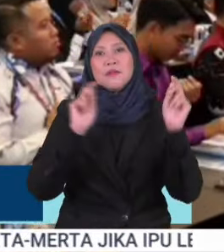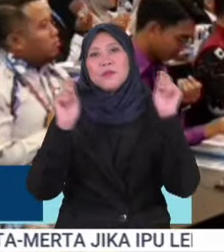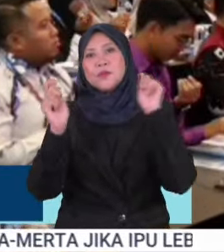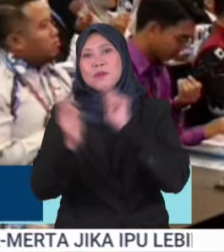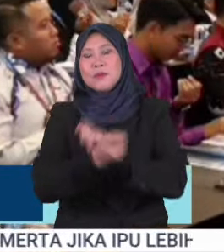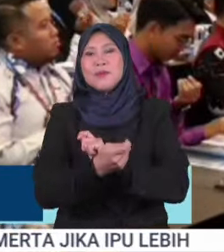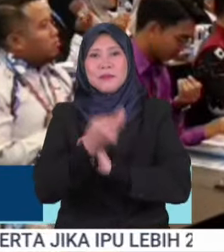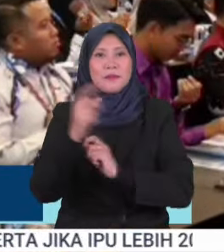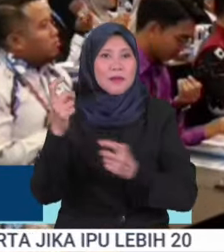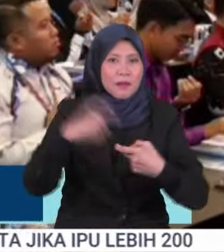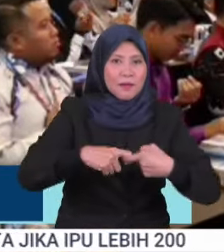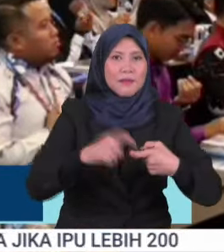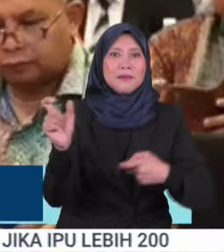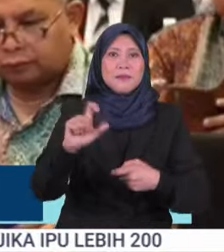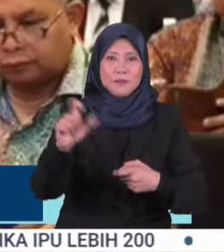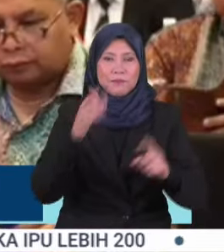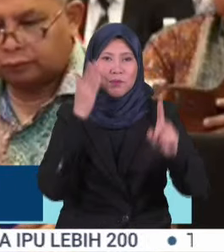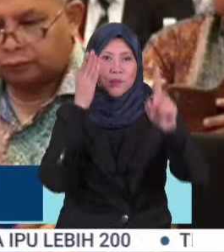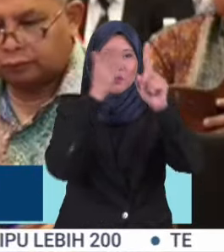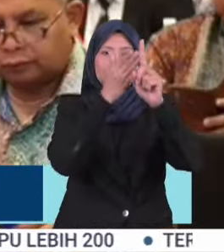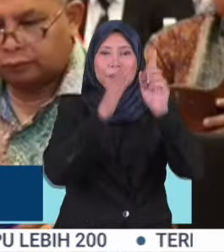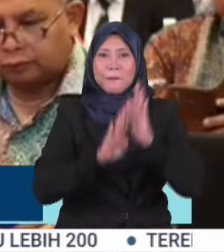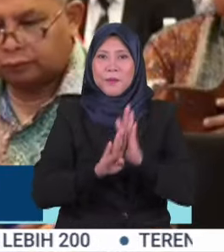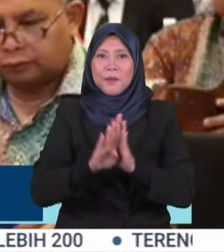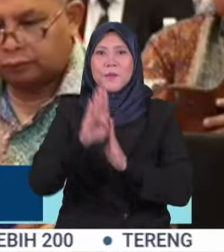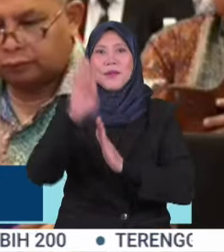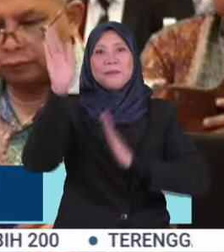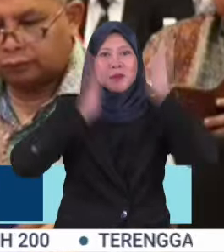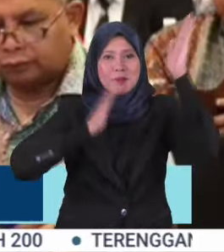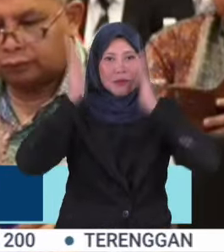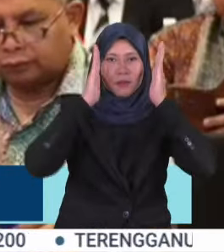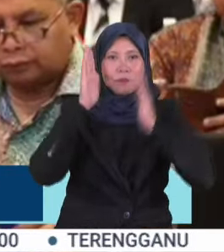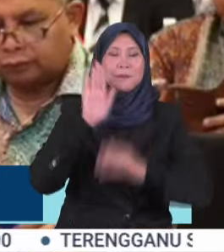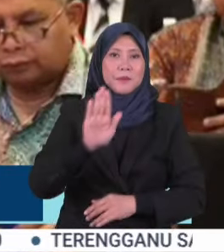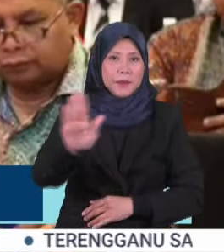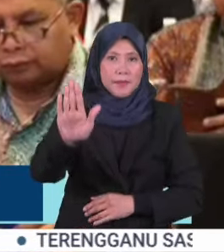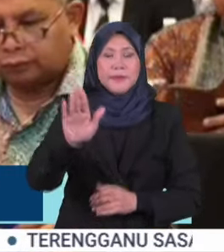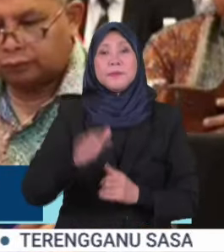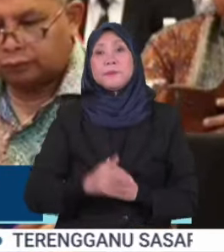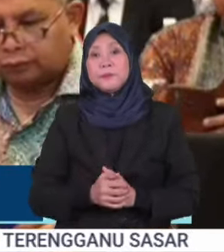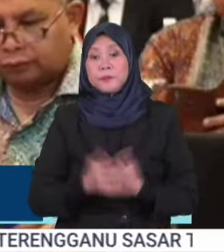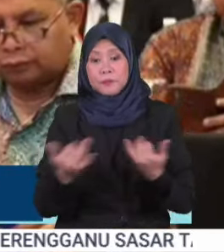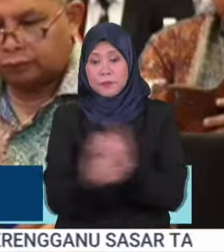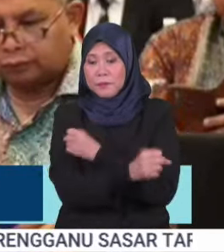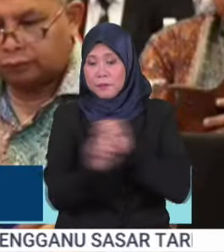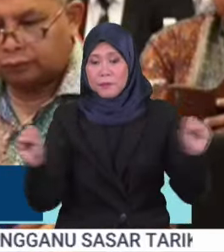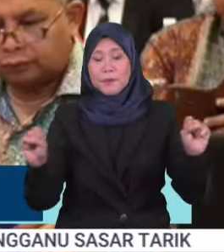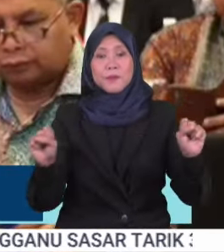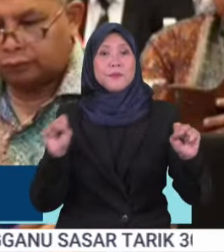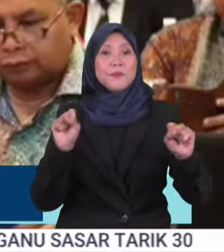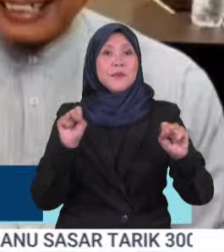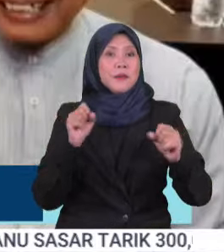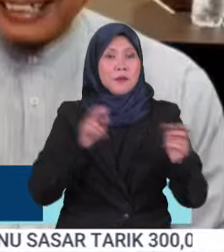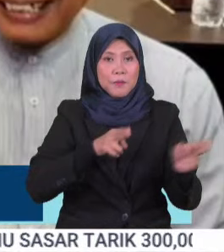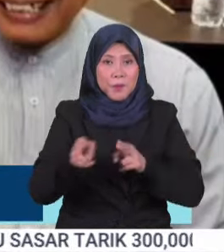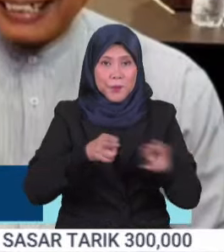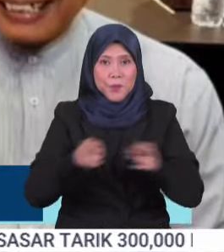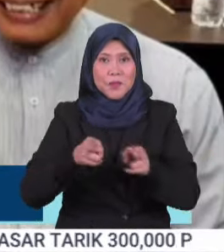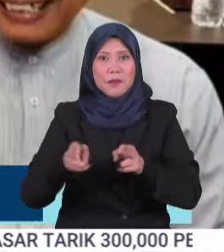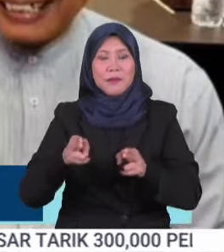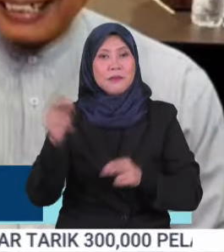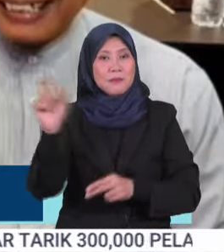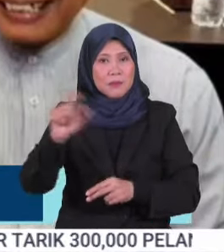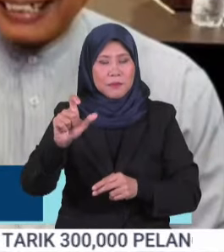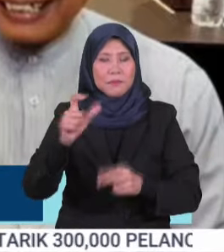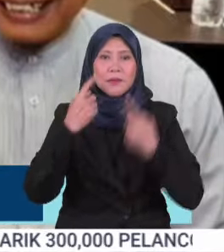transformasi pengurusan hal ehwal Islam ke arah pembangunan Malaysia Madani. Seterusnya menyediakan pesanan pengurusan hal ehwal